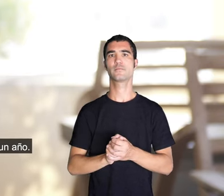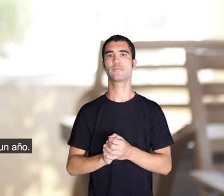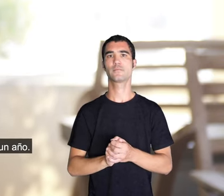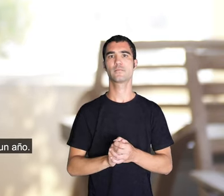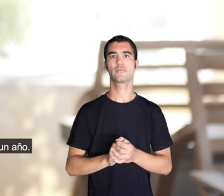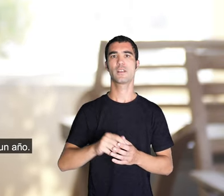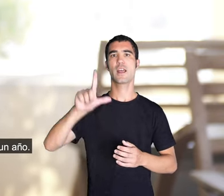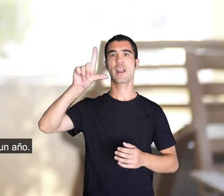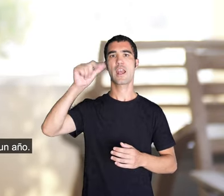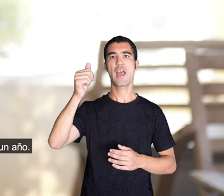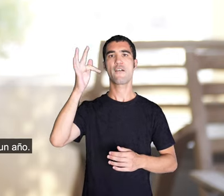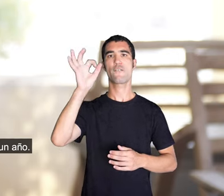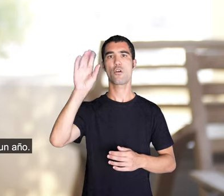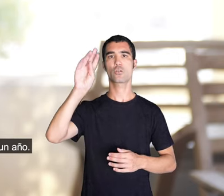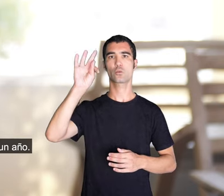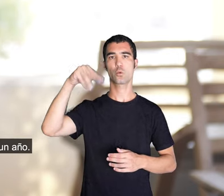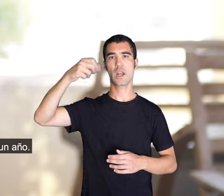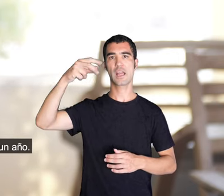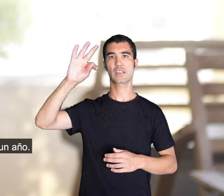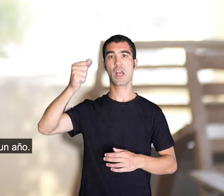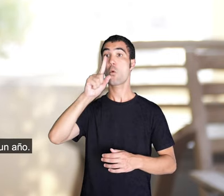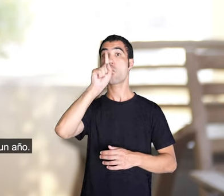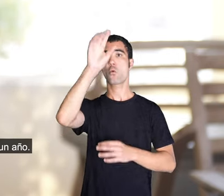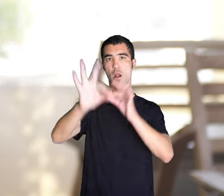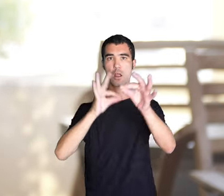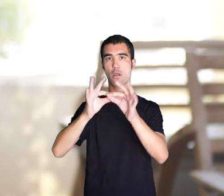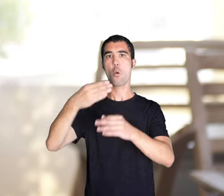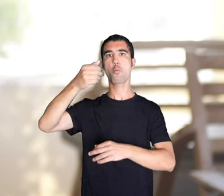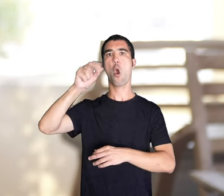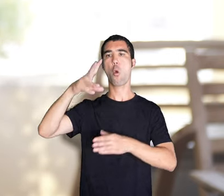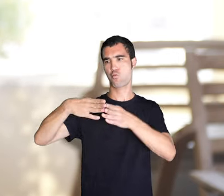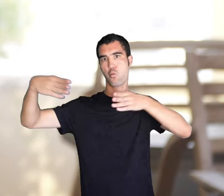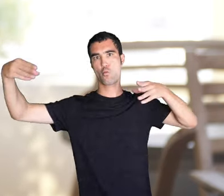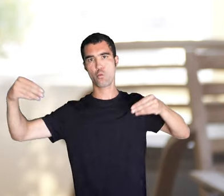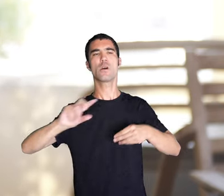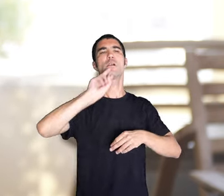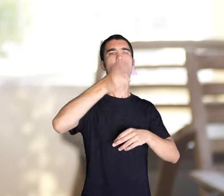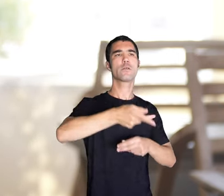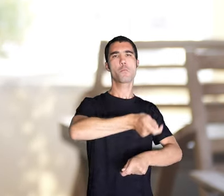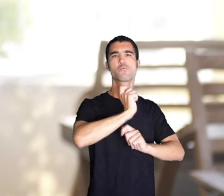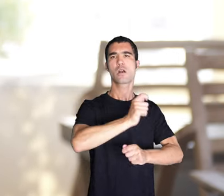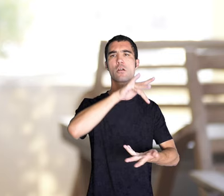Amb la Fortunata, de bou, un any. Poi vaig pescar